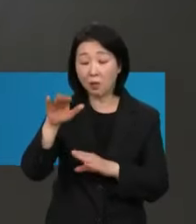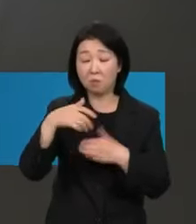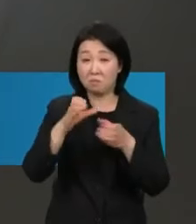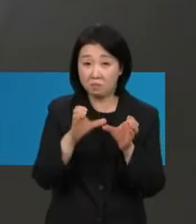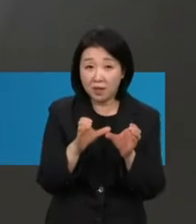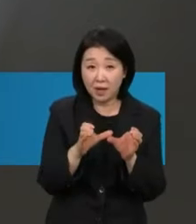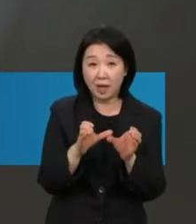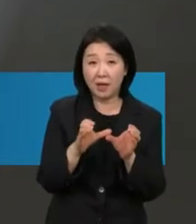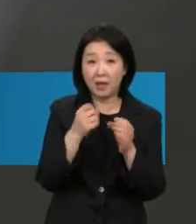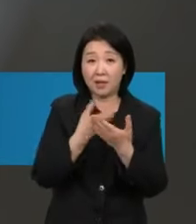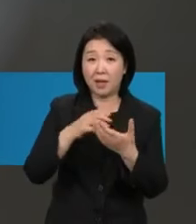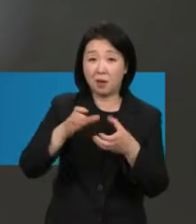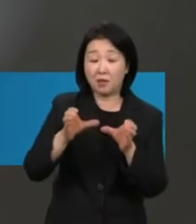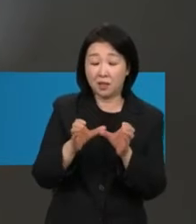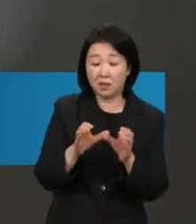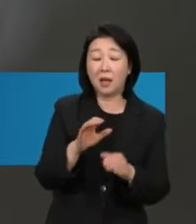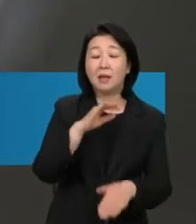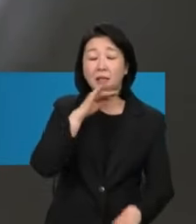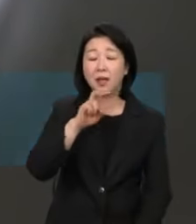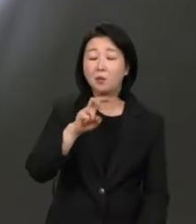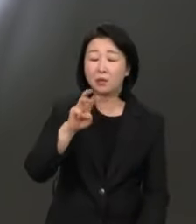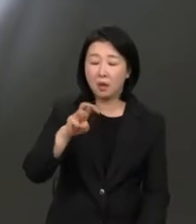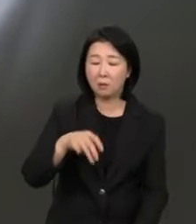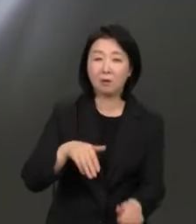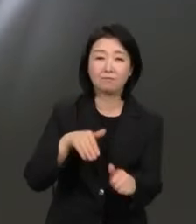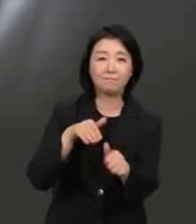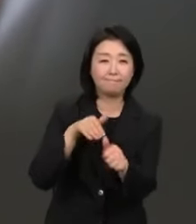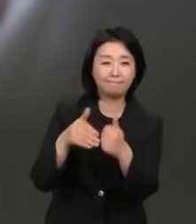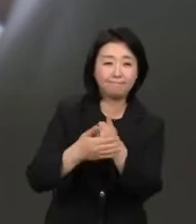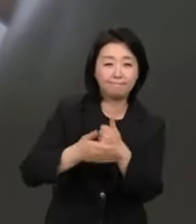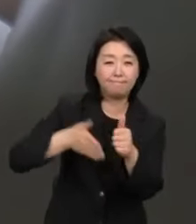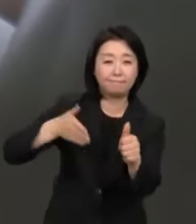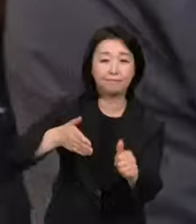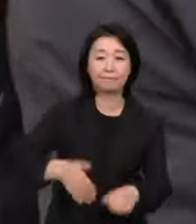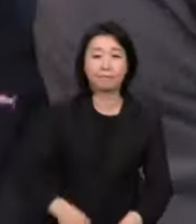개혁신당은 2030 공약에 나섰습니다. 구혜진 기자입니다.